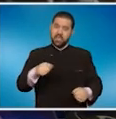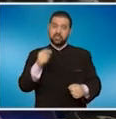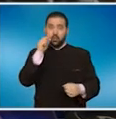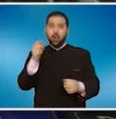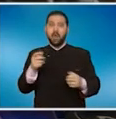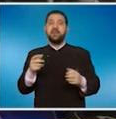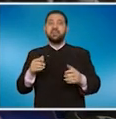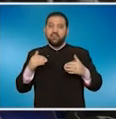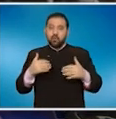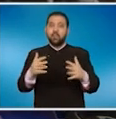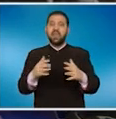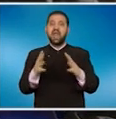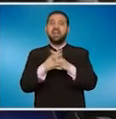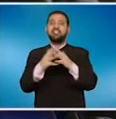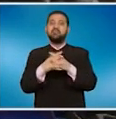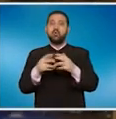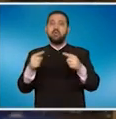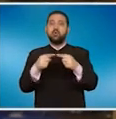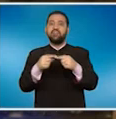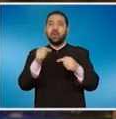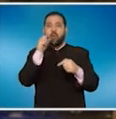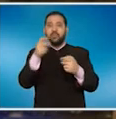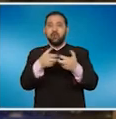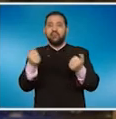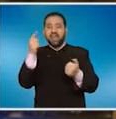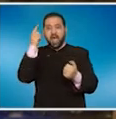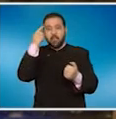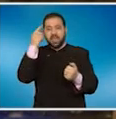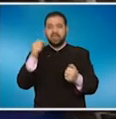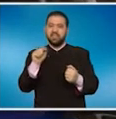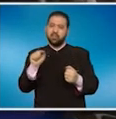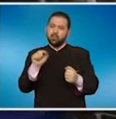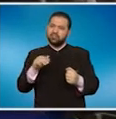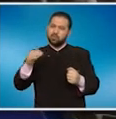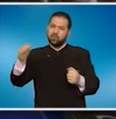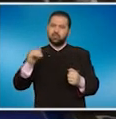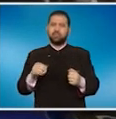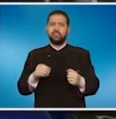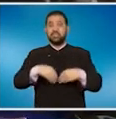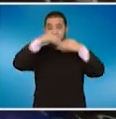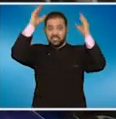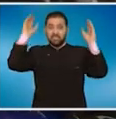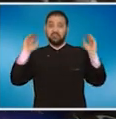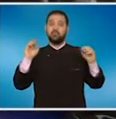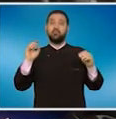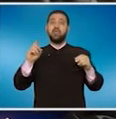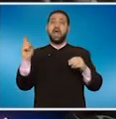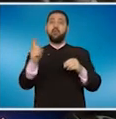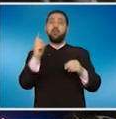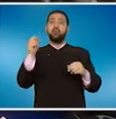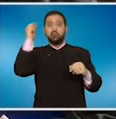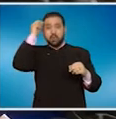război împreună cu el împotriva celor fără de minte. Și textul continuă. Și Sfântul Apostol Pavel însuși, iată în epistola 1